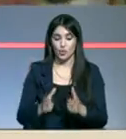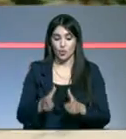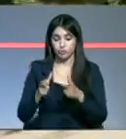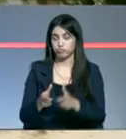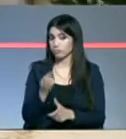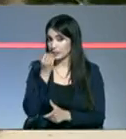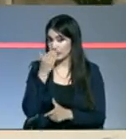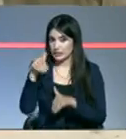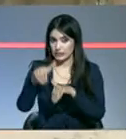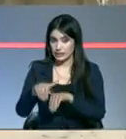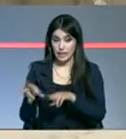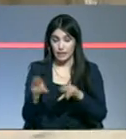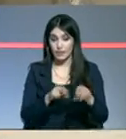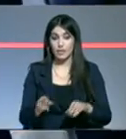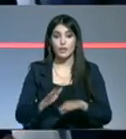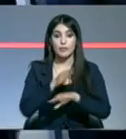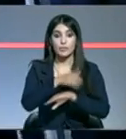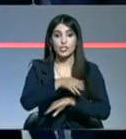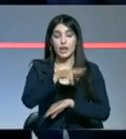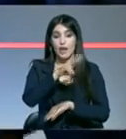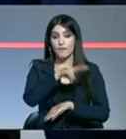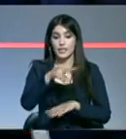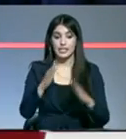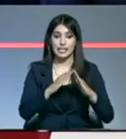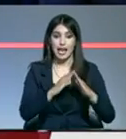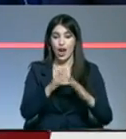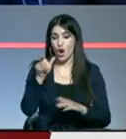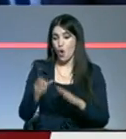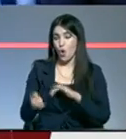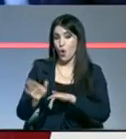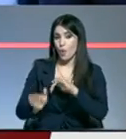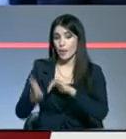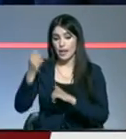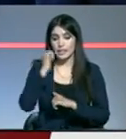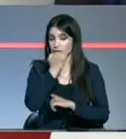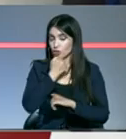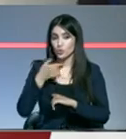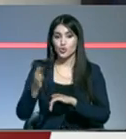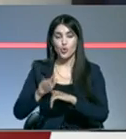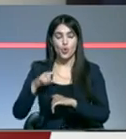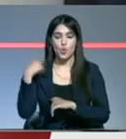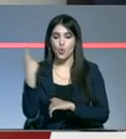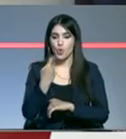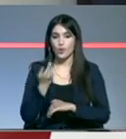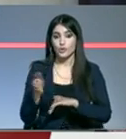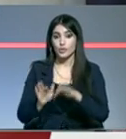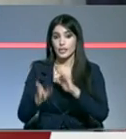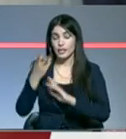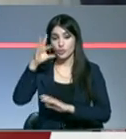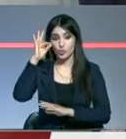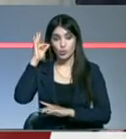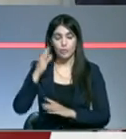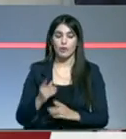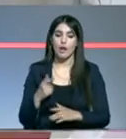من الزهور قبل أن يتحول إلى منزل عائلته، على اعتبار أن عيد الشهداء هو عيد كل شهداء هذا الوطن